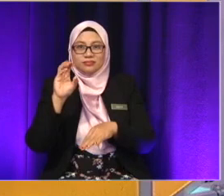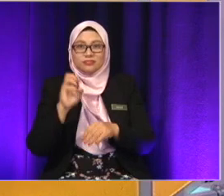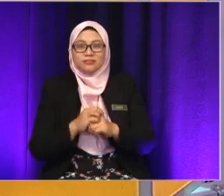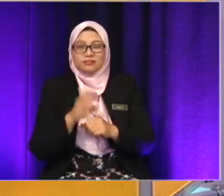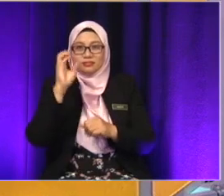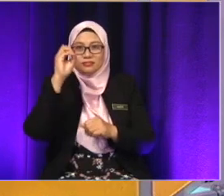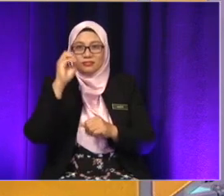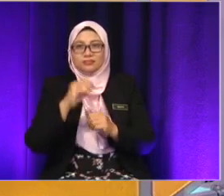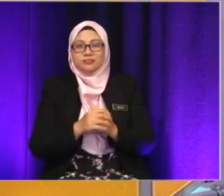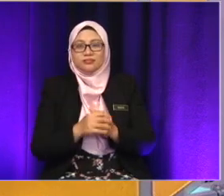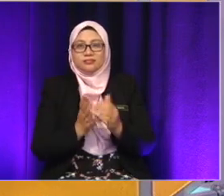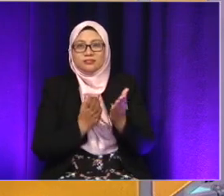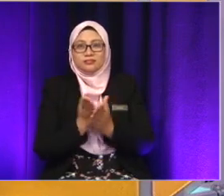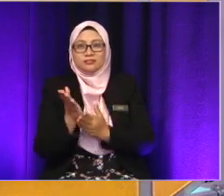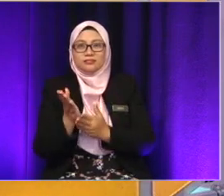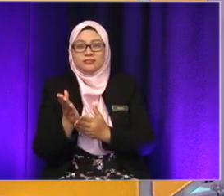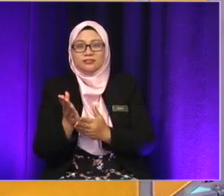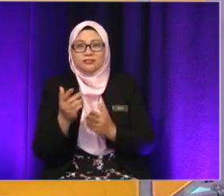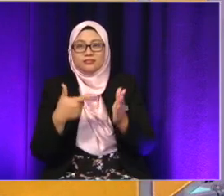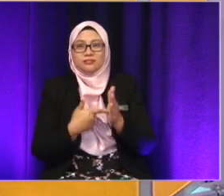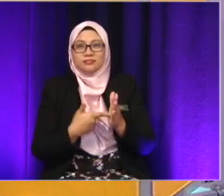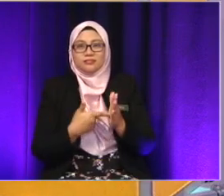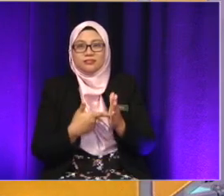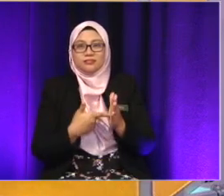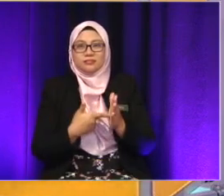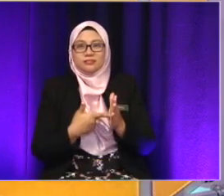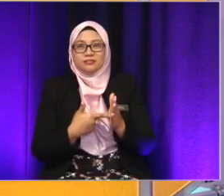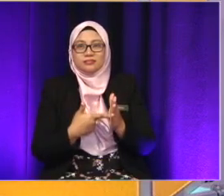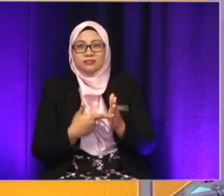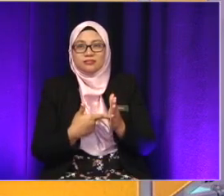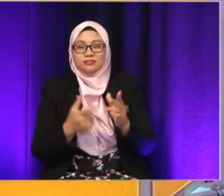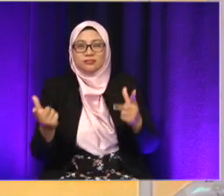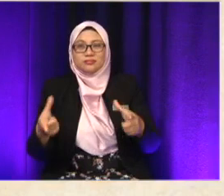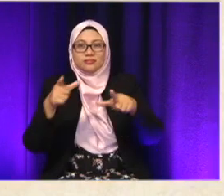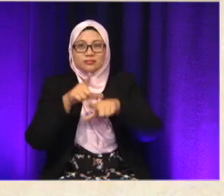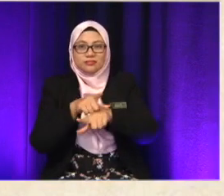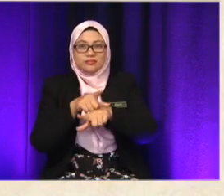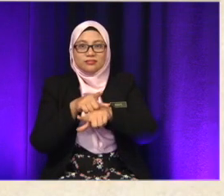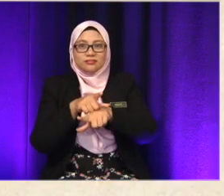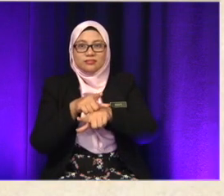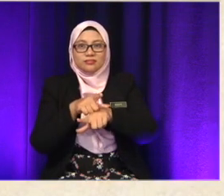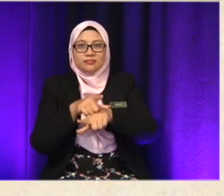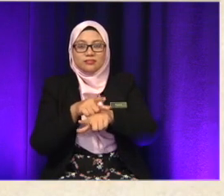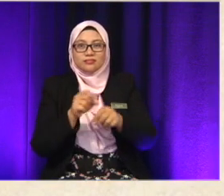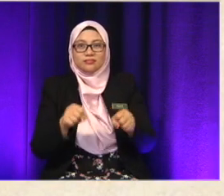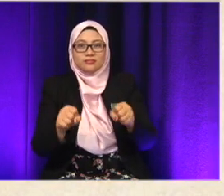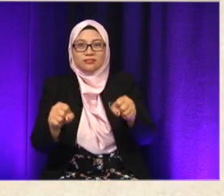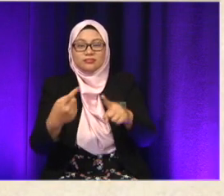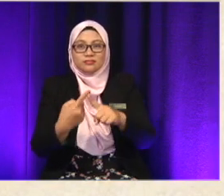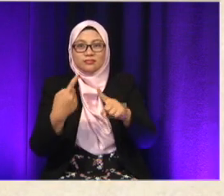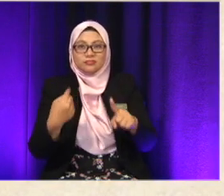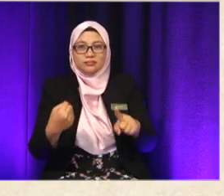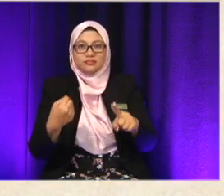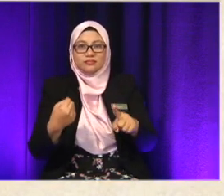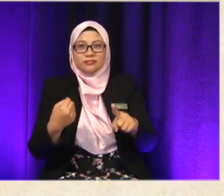Satu lagi super cikgu pula. Okey, dia kata melindungi, ni kena ingat, melindungi sistem daripada terdedah pada tegangan